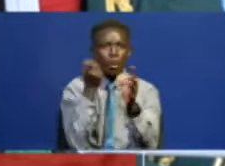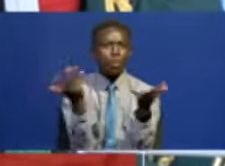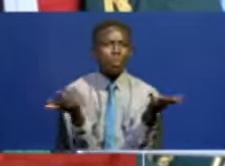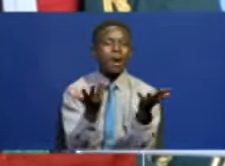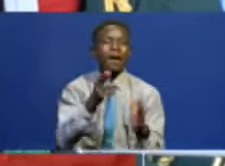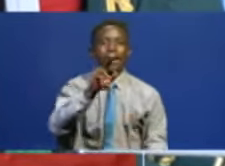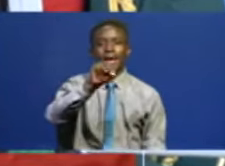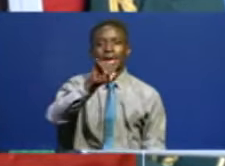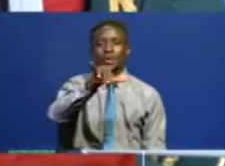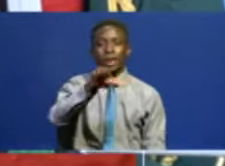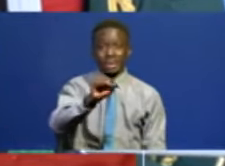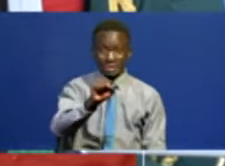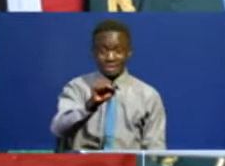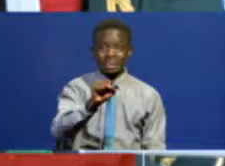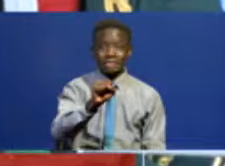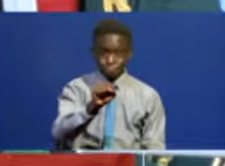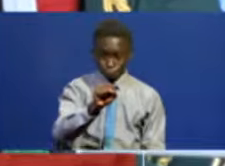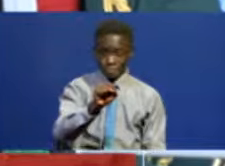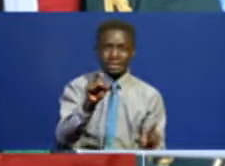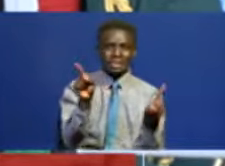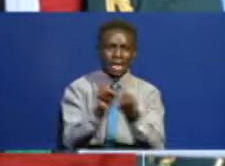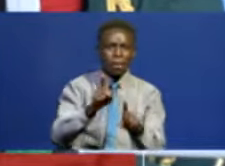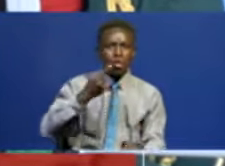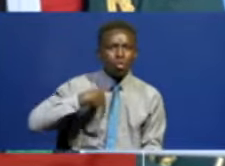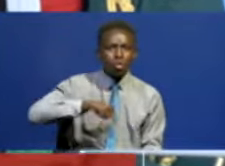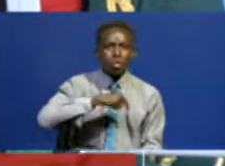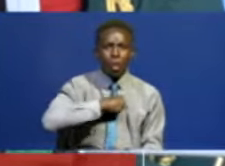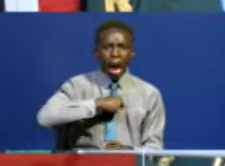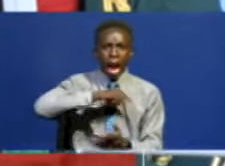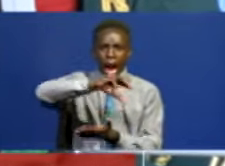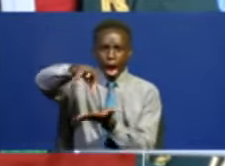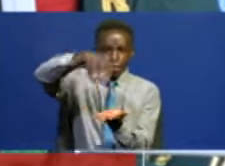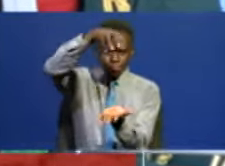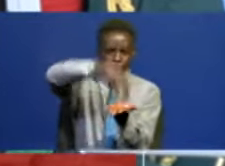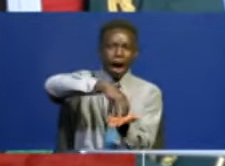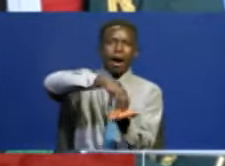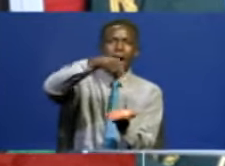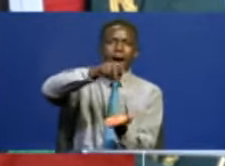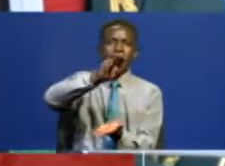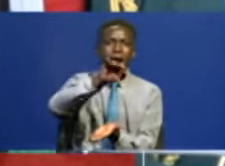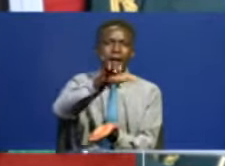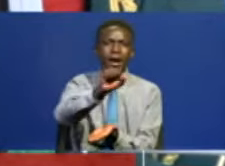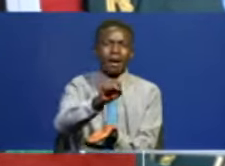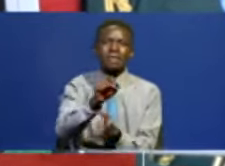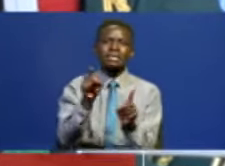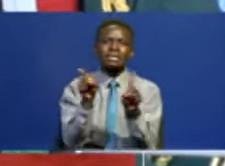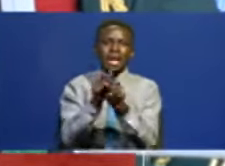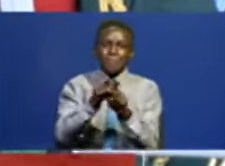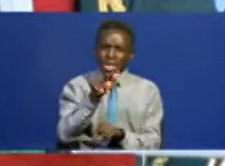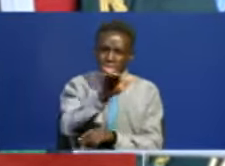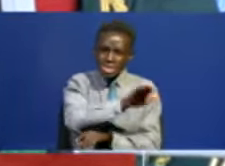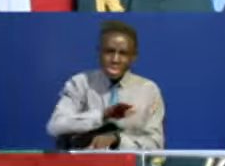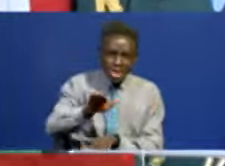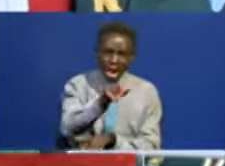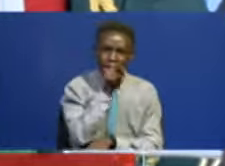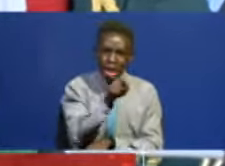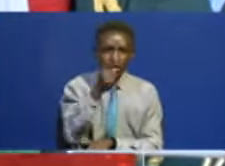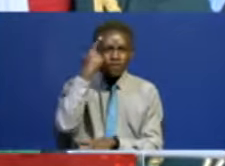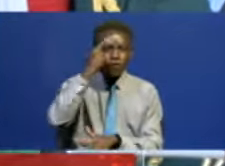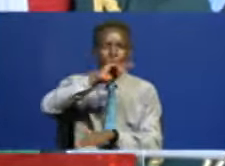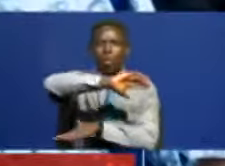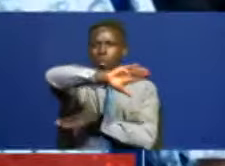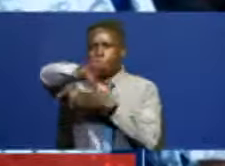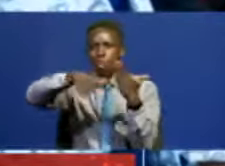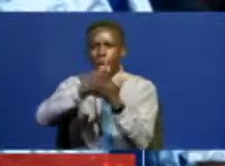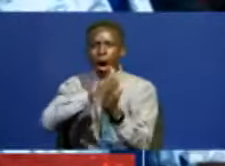as we position NYS as the incubator for all other arms of